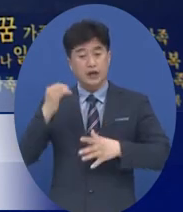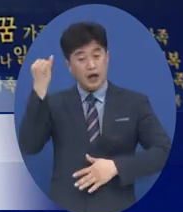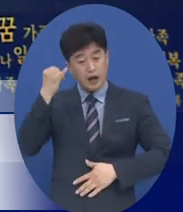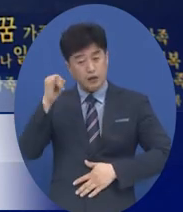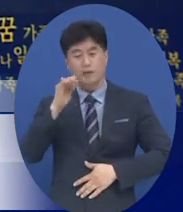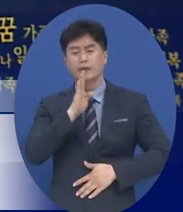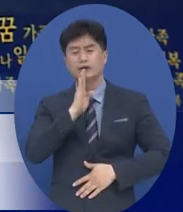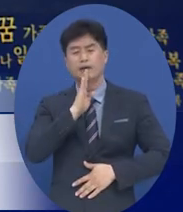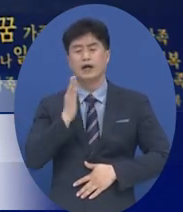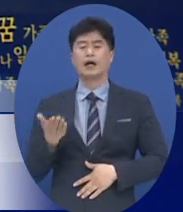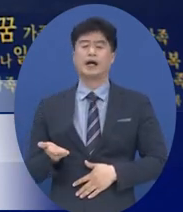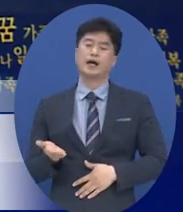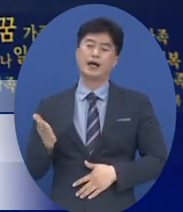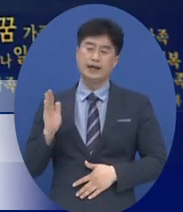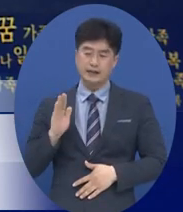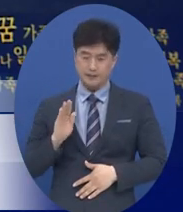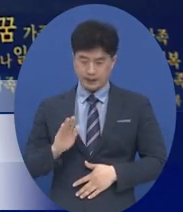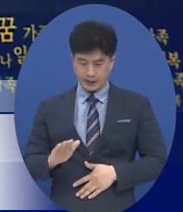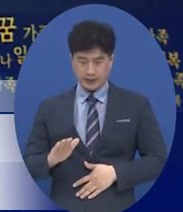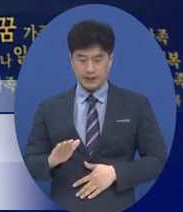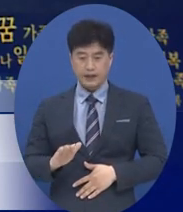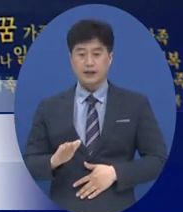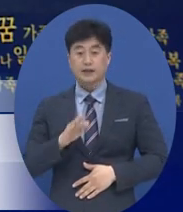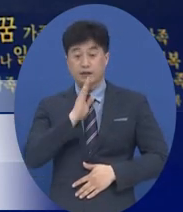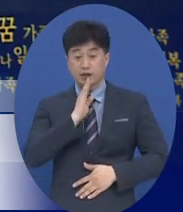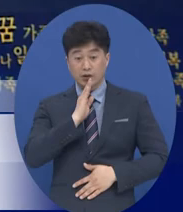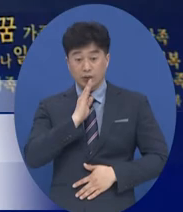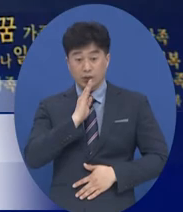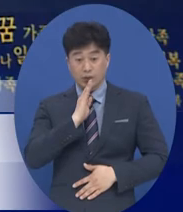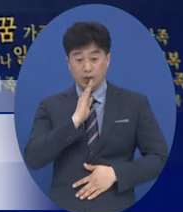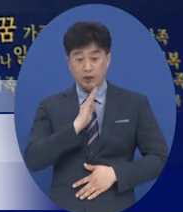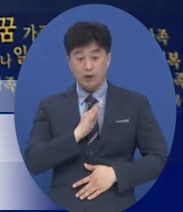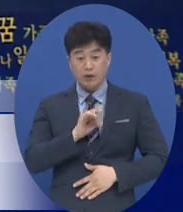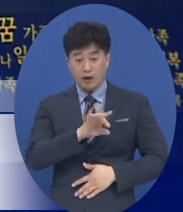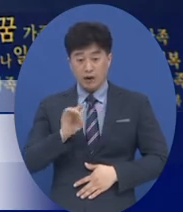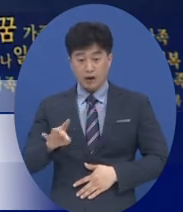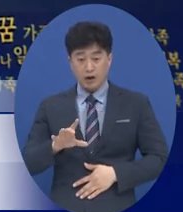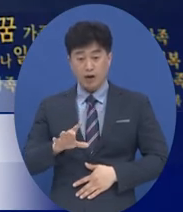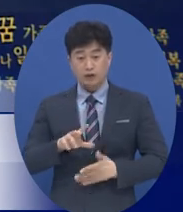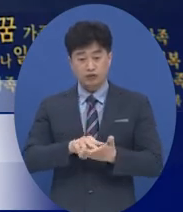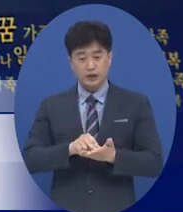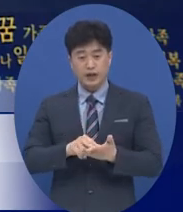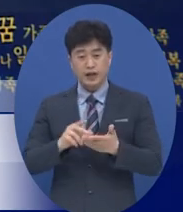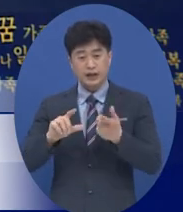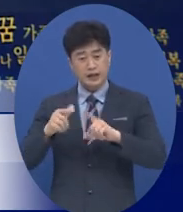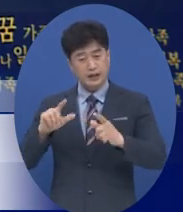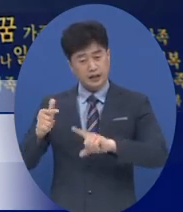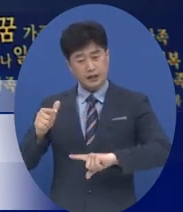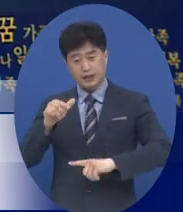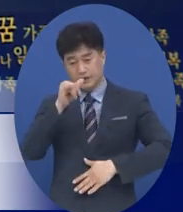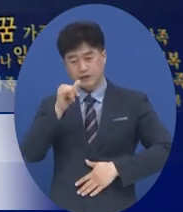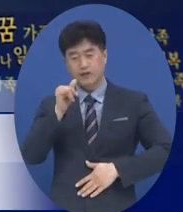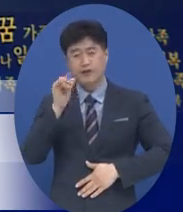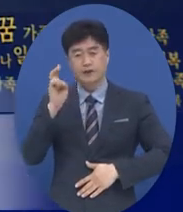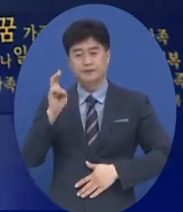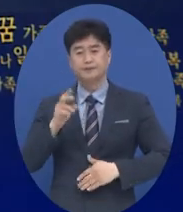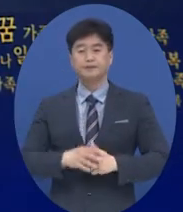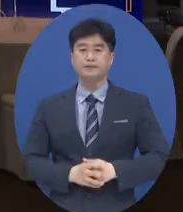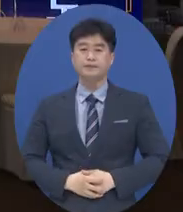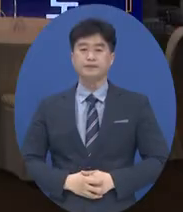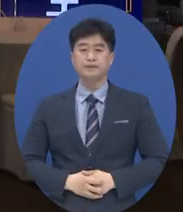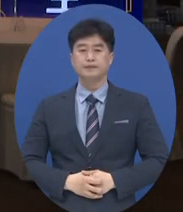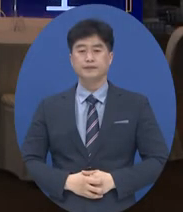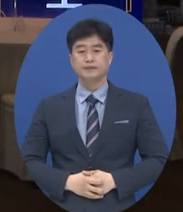is asking its own questions, and it's attempting to answer those questions through these pilot